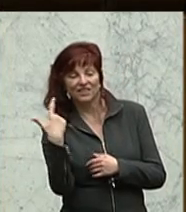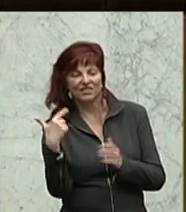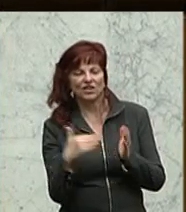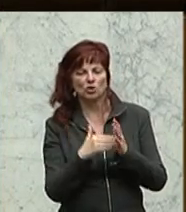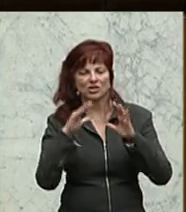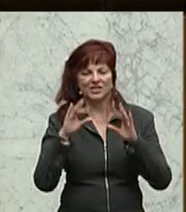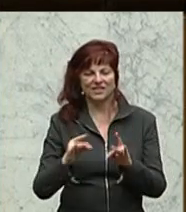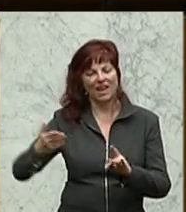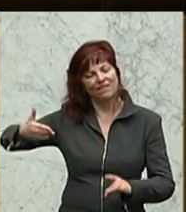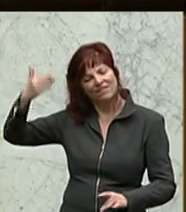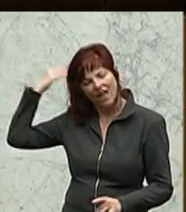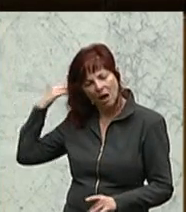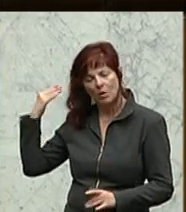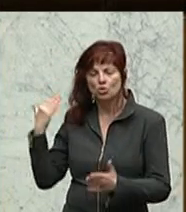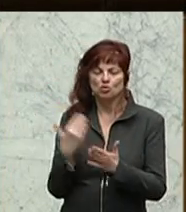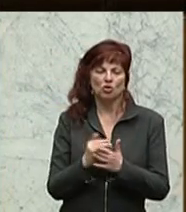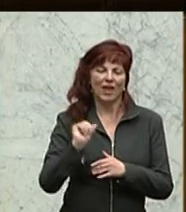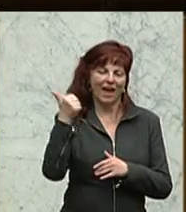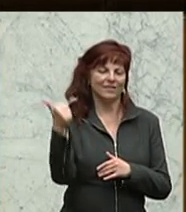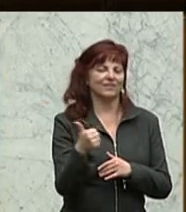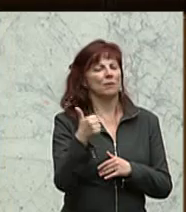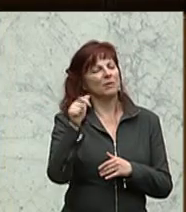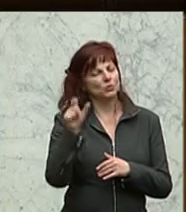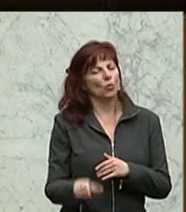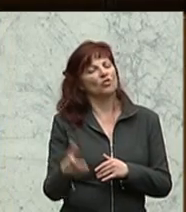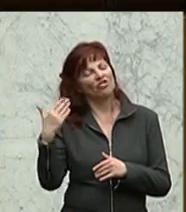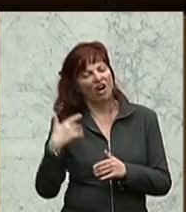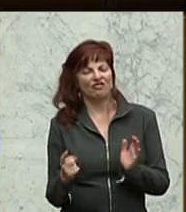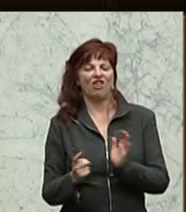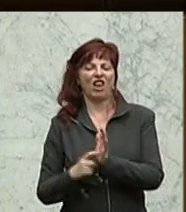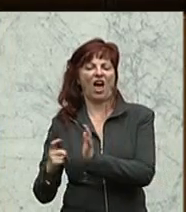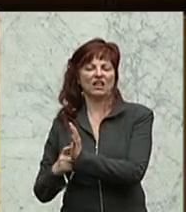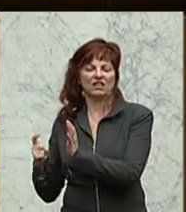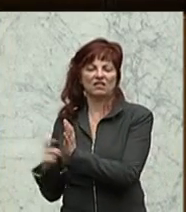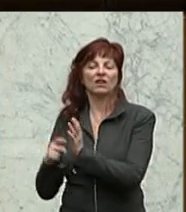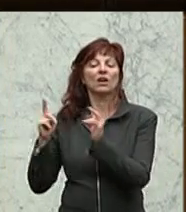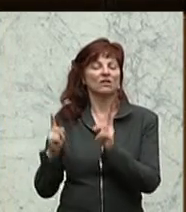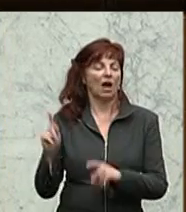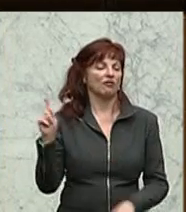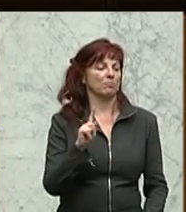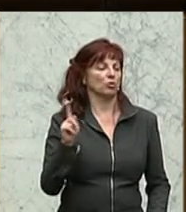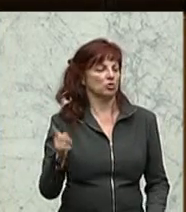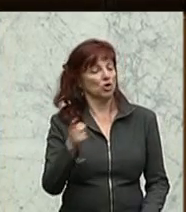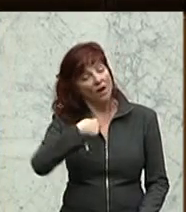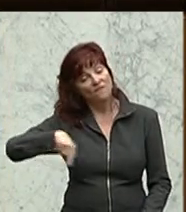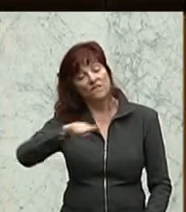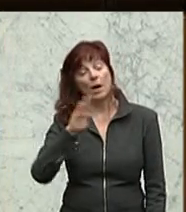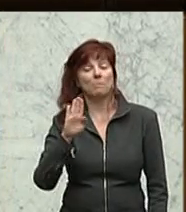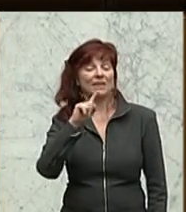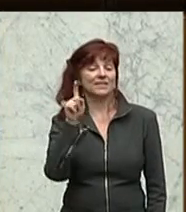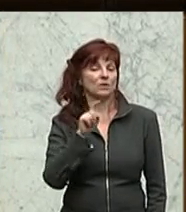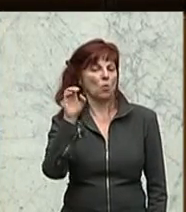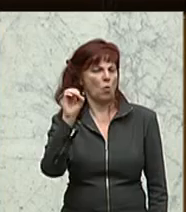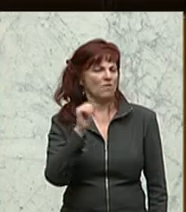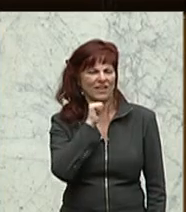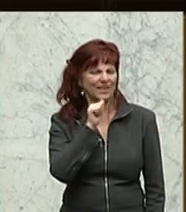Verbot dieser Gifte gefordert hat. Und wir vom BZÖ waren die Ersten, aber das soll jetzt nichts heißen, die auch entsprechende Anfragen gestellt haben. Und sie haben also 3-4